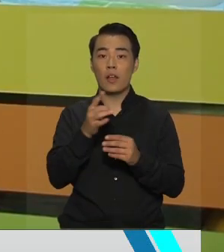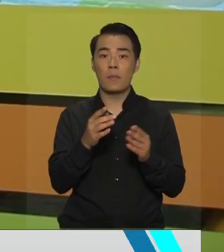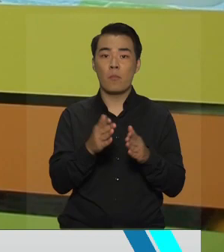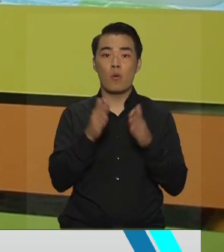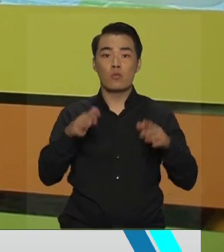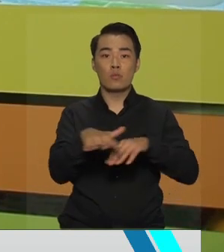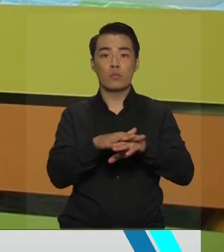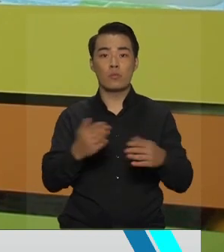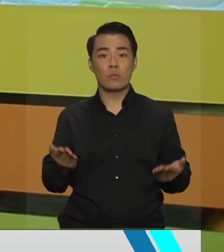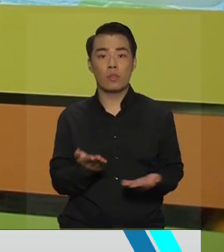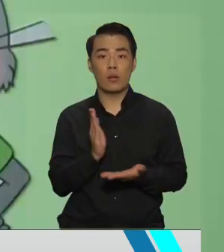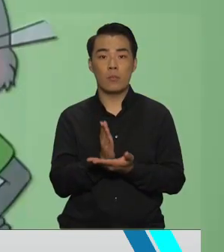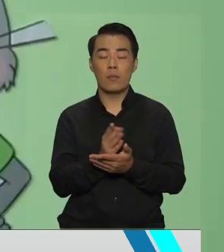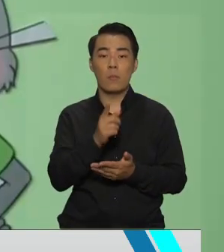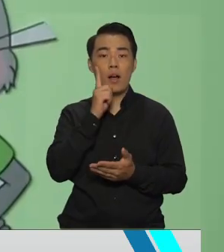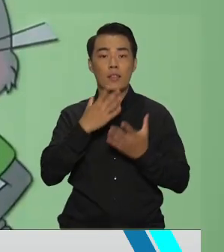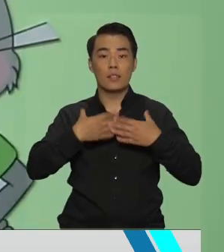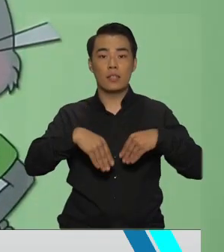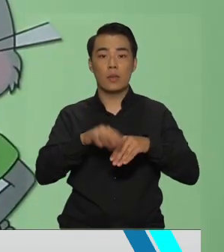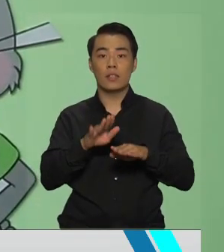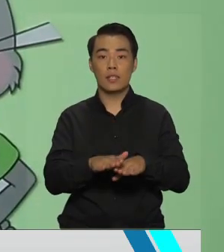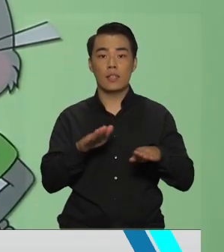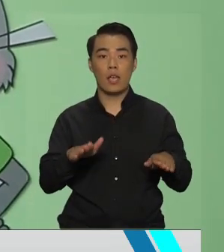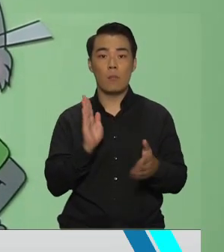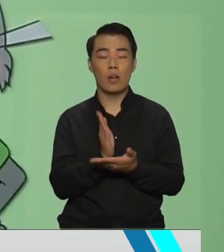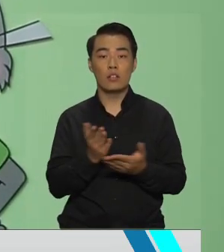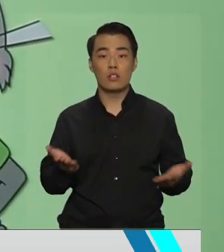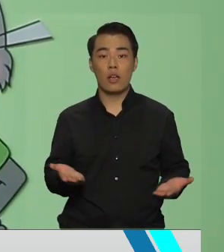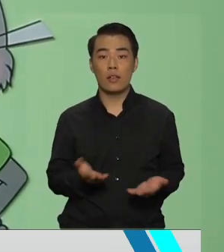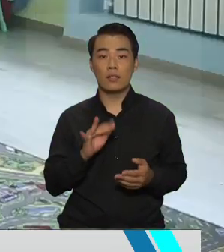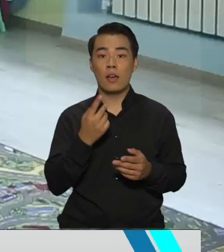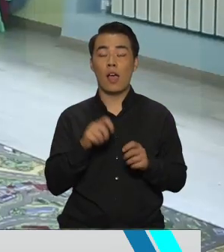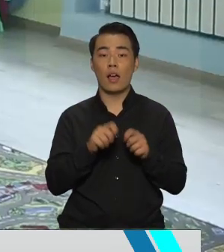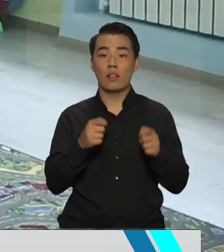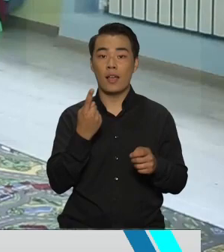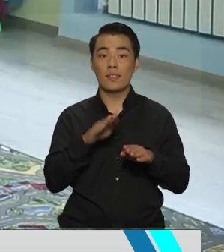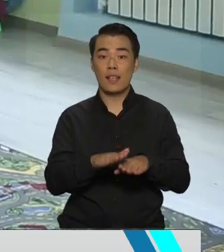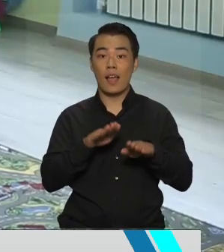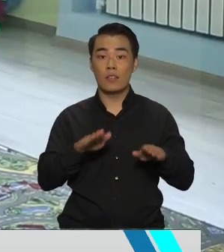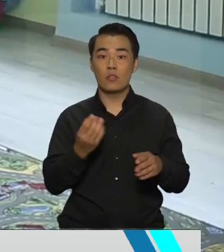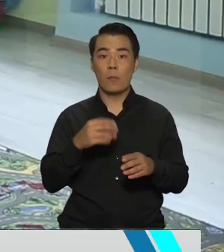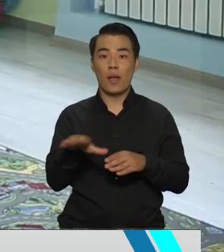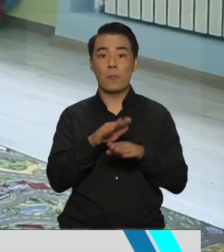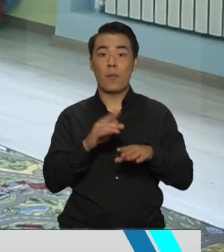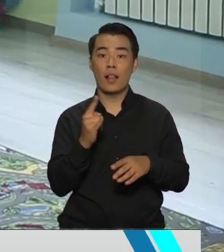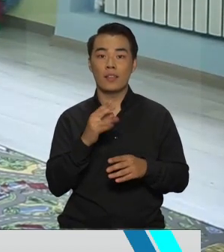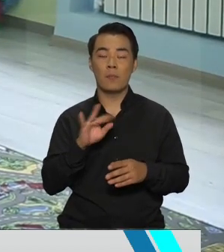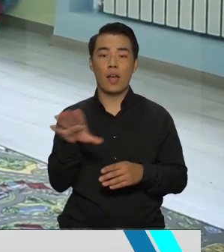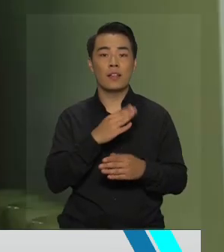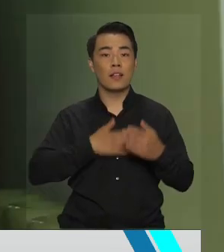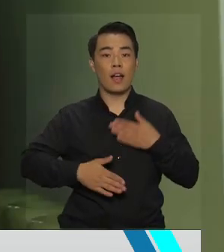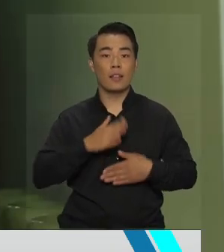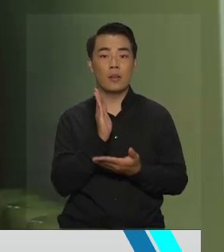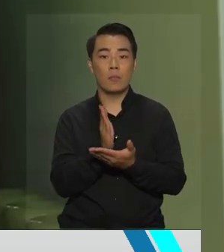где проживает очень много молодых семей с маленькими детьми. Поэтому открытие еще одного садика для малышей и их родителей – большая радость.